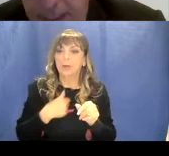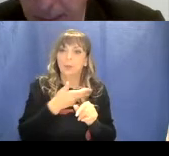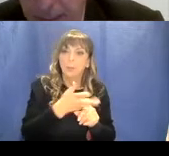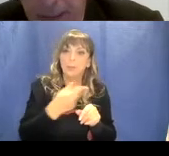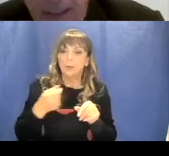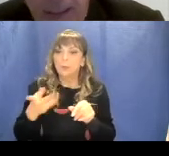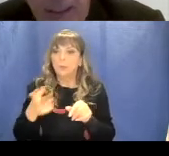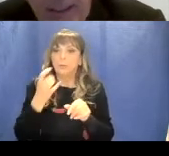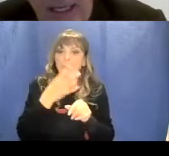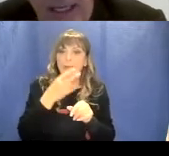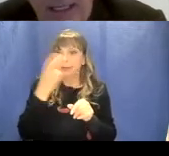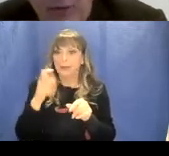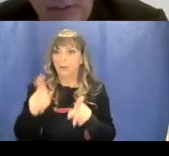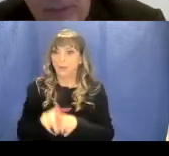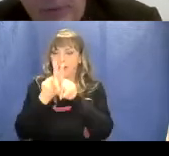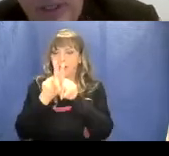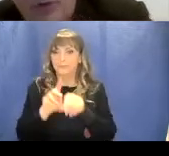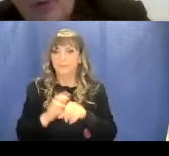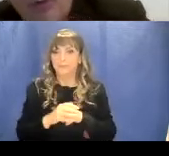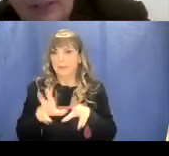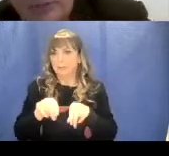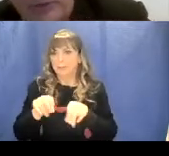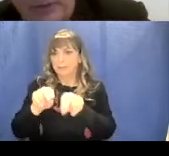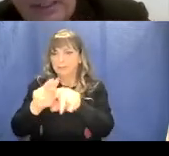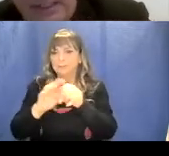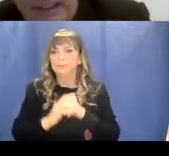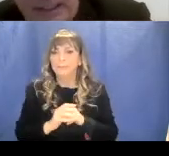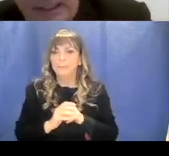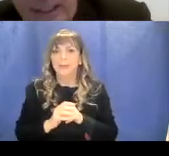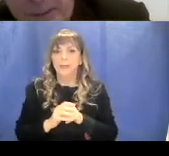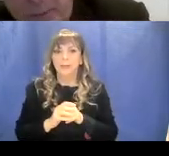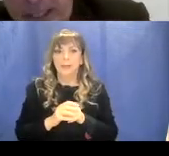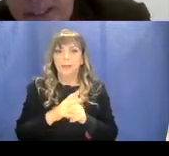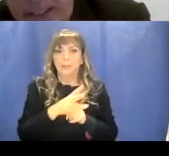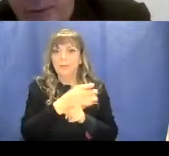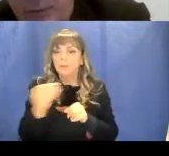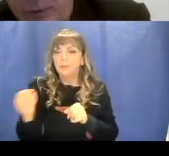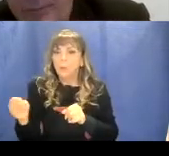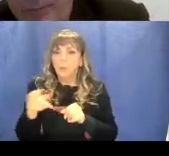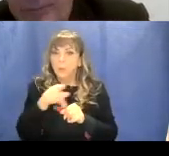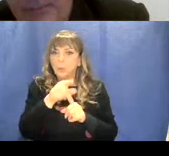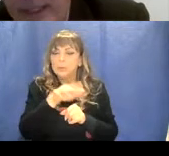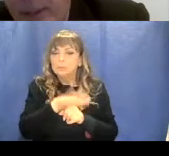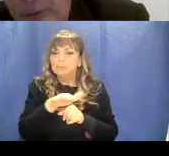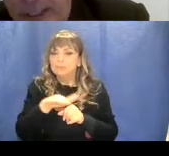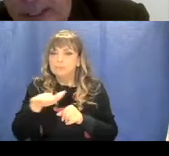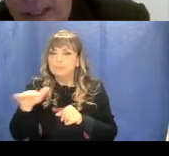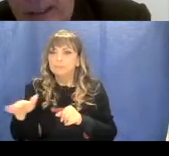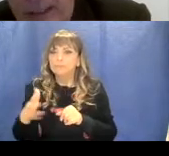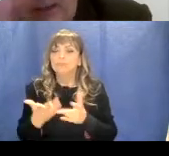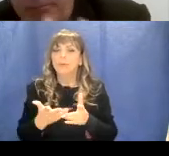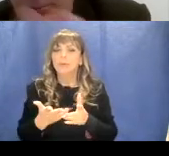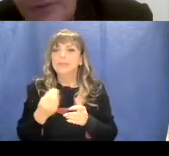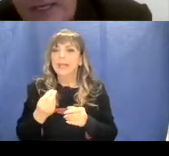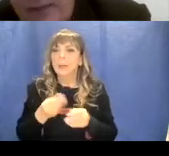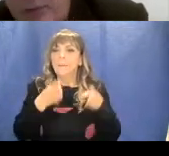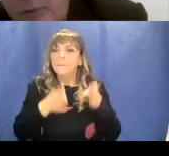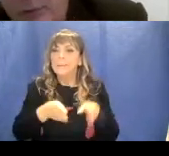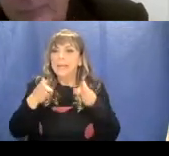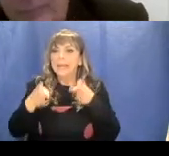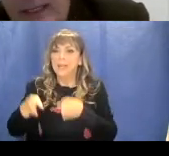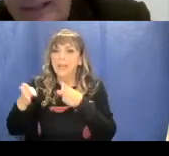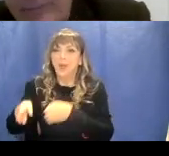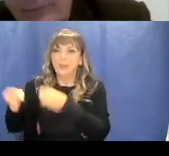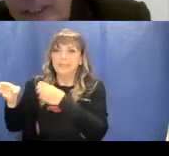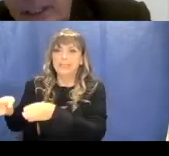sheen i neri e la cosa però che accomuna tutte queste tassellazione che sono periodiche proseguono